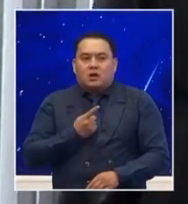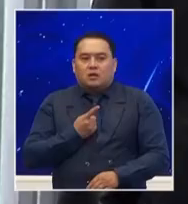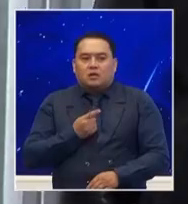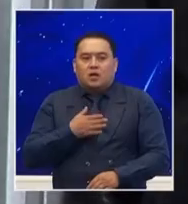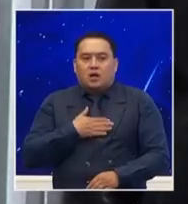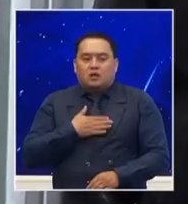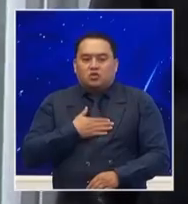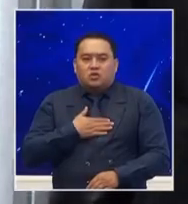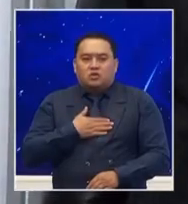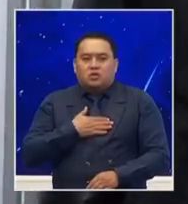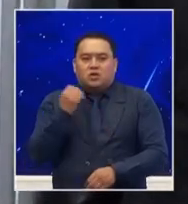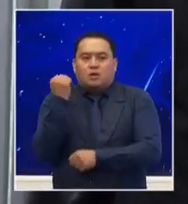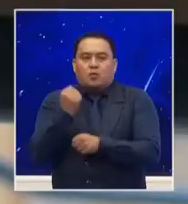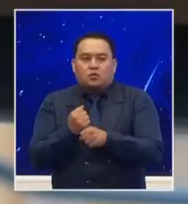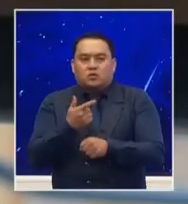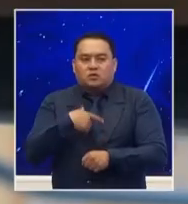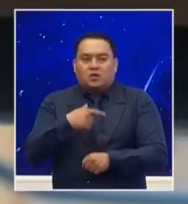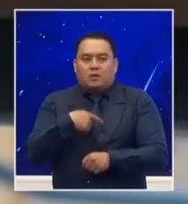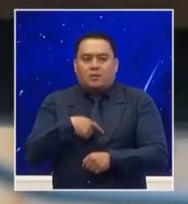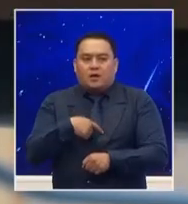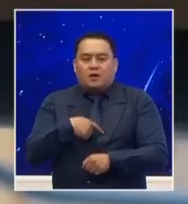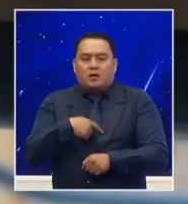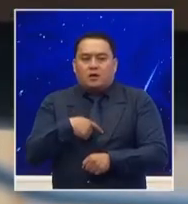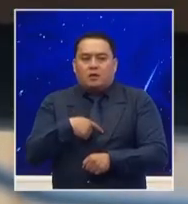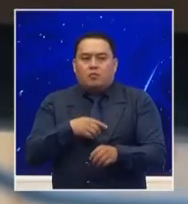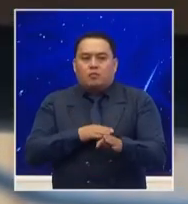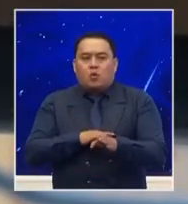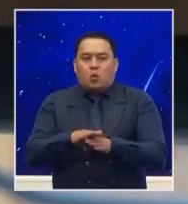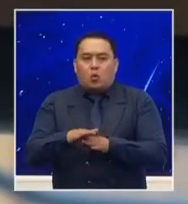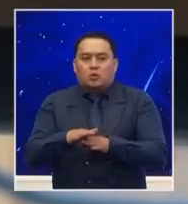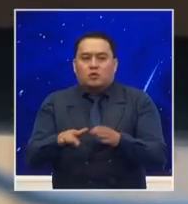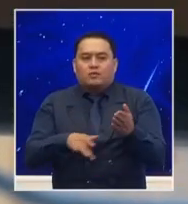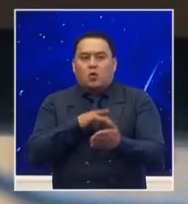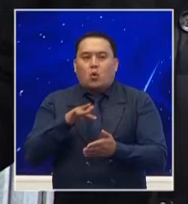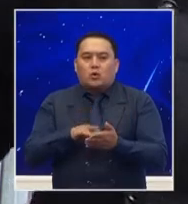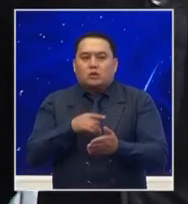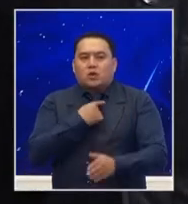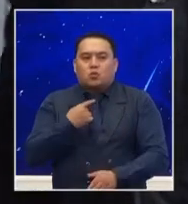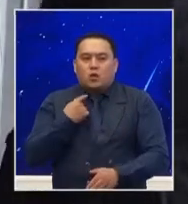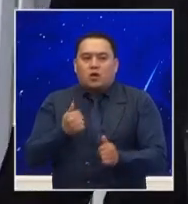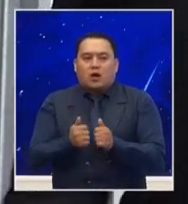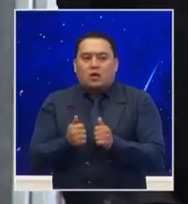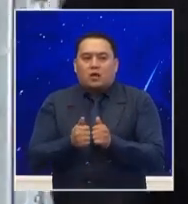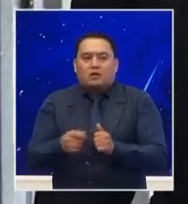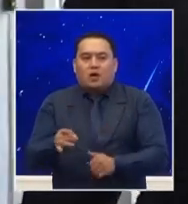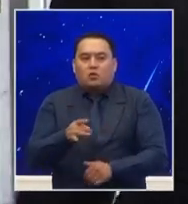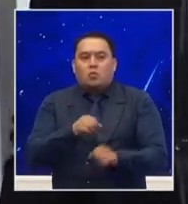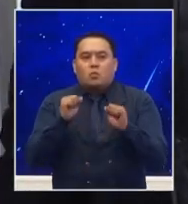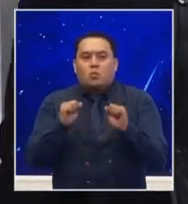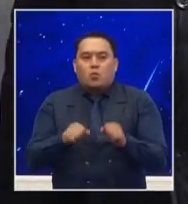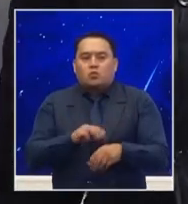наши рабочие, они сами местные ребята. Полностью Талдыкурган и ближайшие районы они